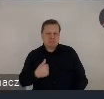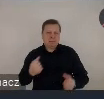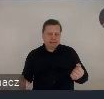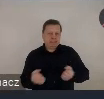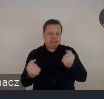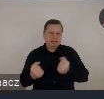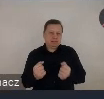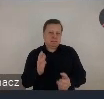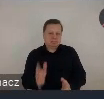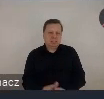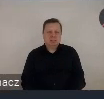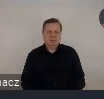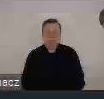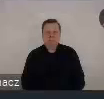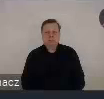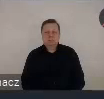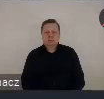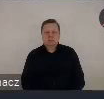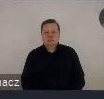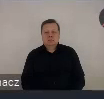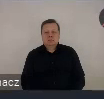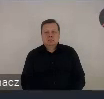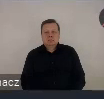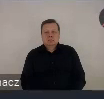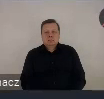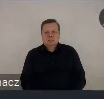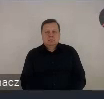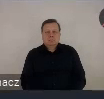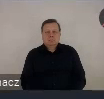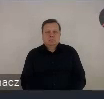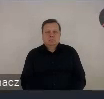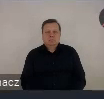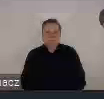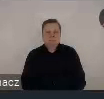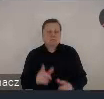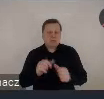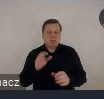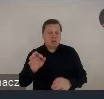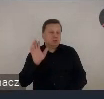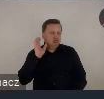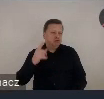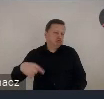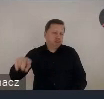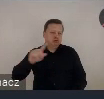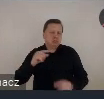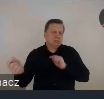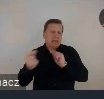natomiast na tym w tej chwili trwają jeszcze konsultacje społeczne regulaminu